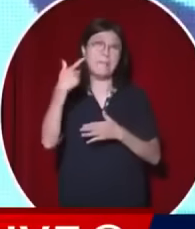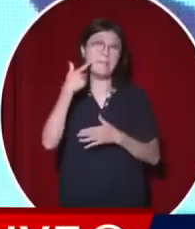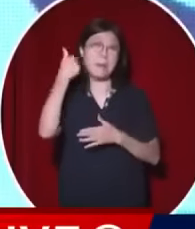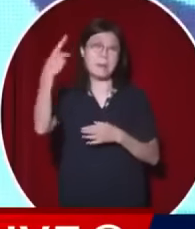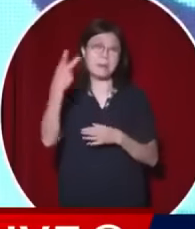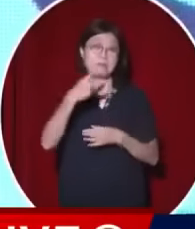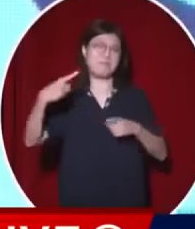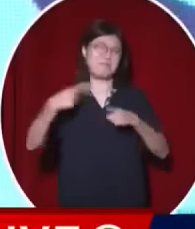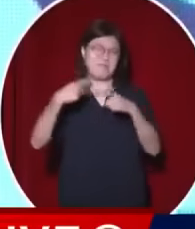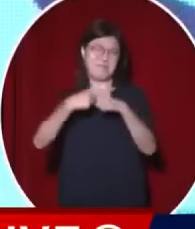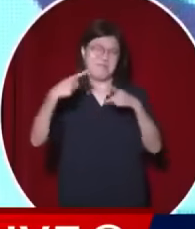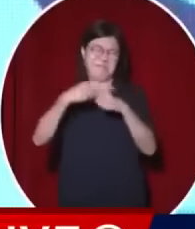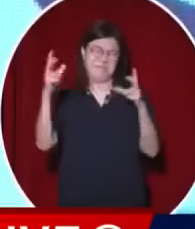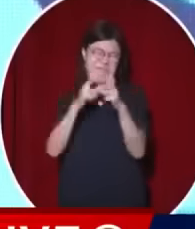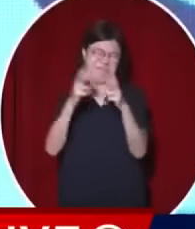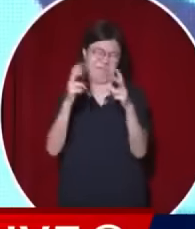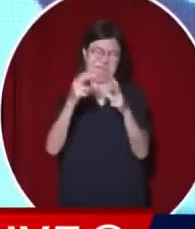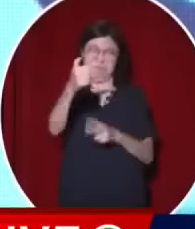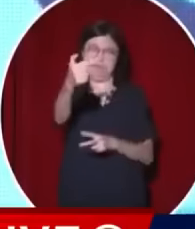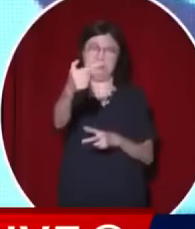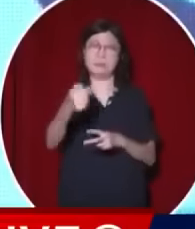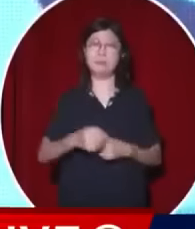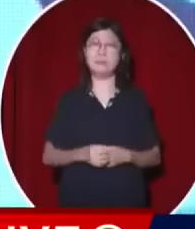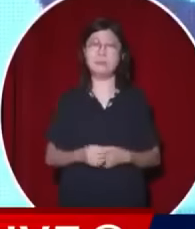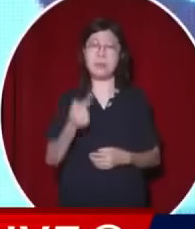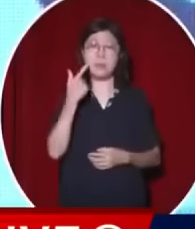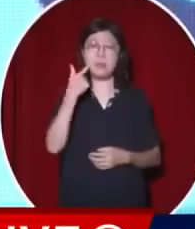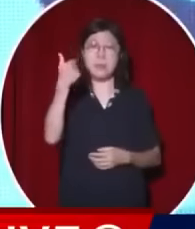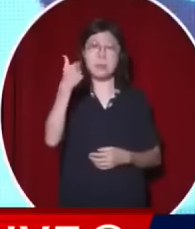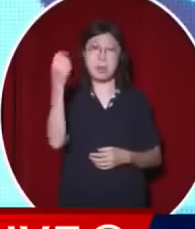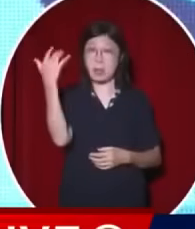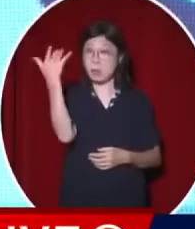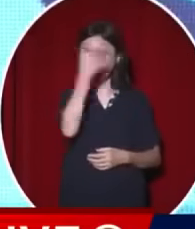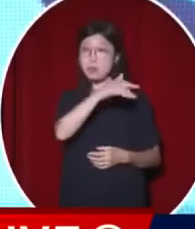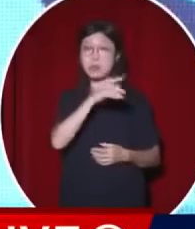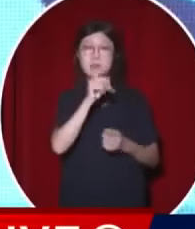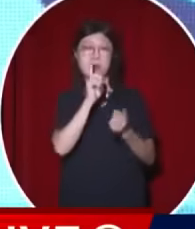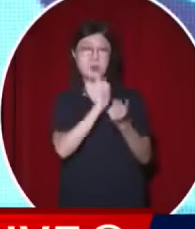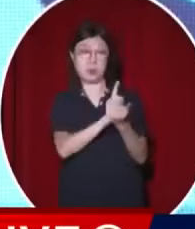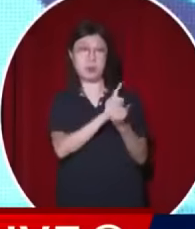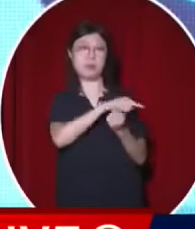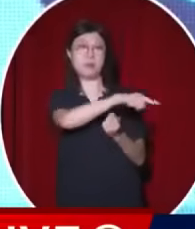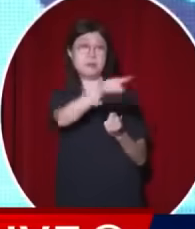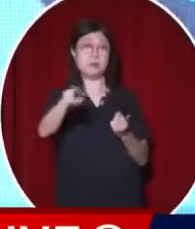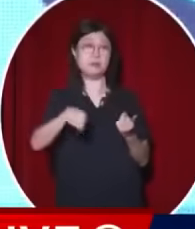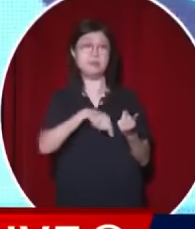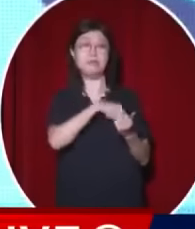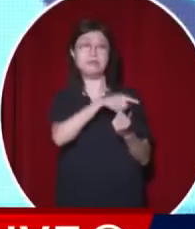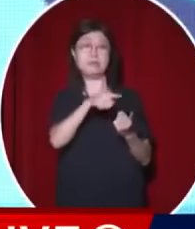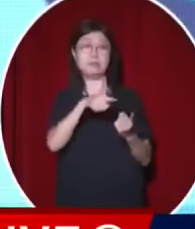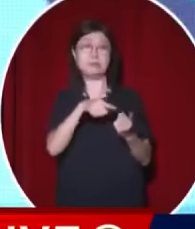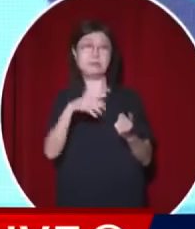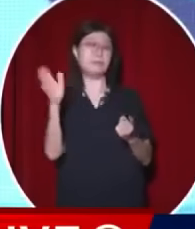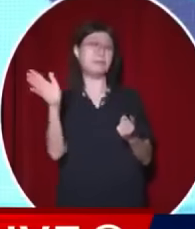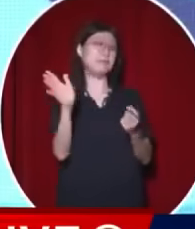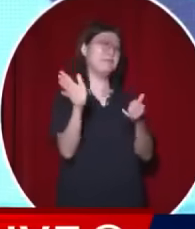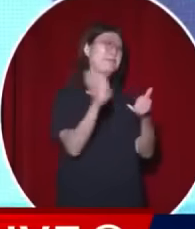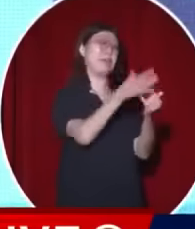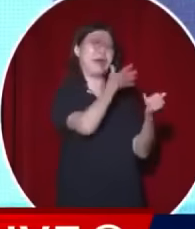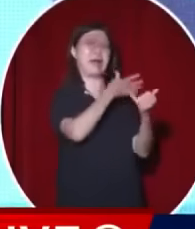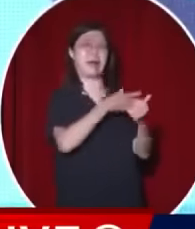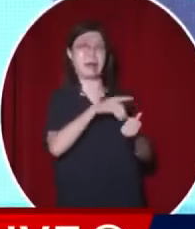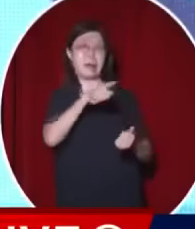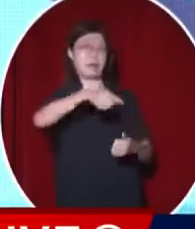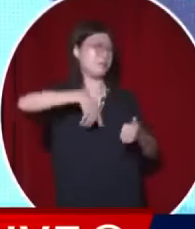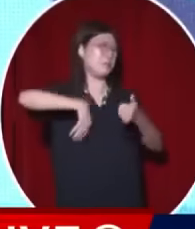角冲突。父亲突然当着大家的面狠狠地给了他一个耳光，叫